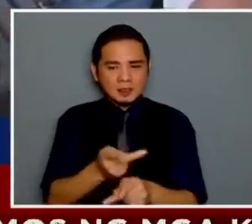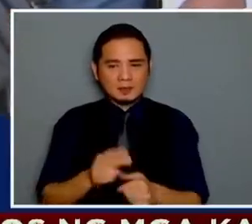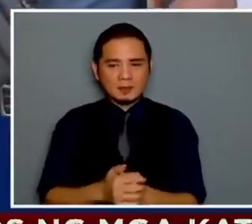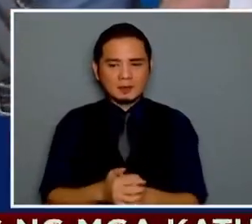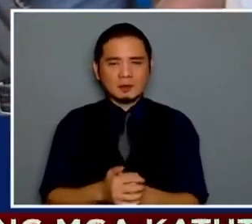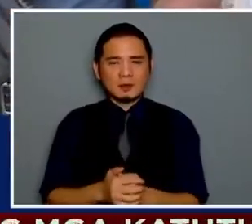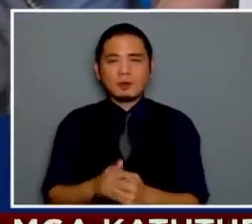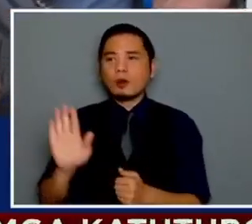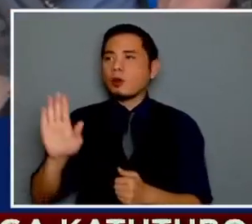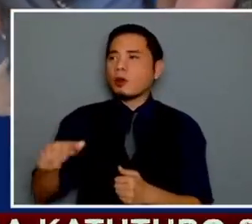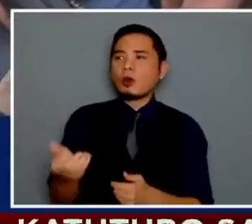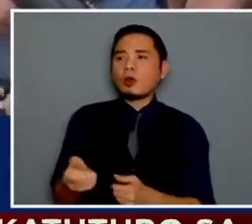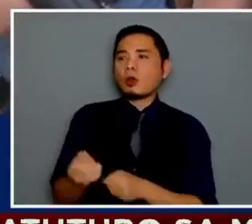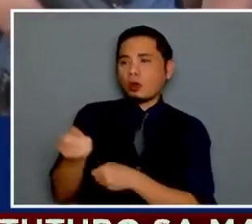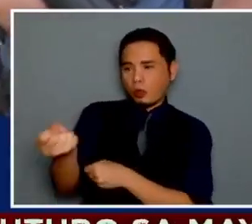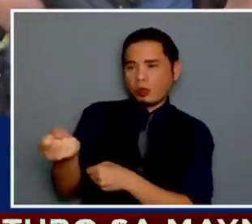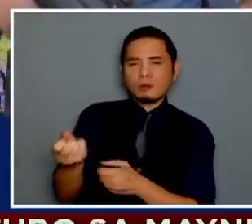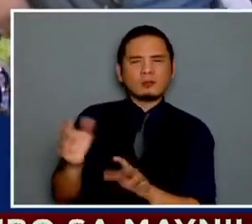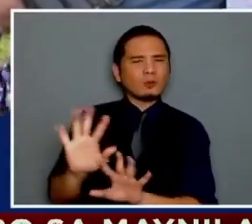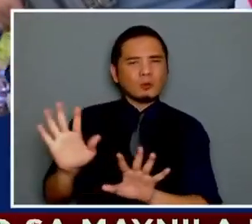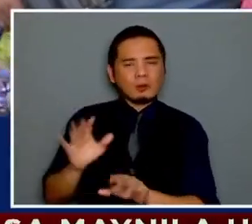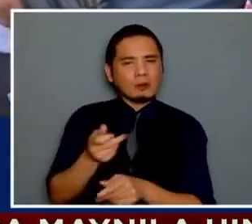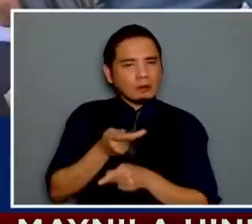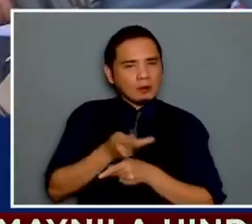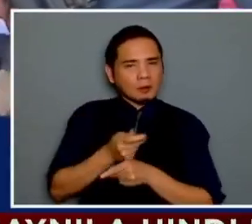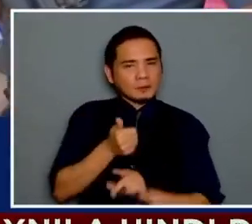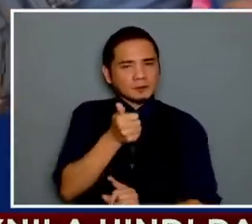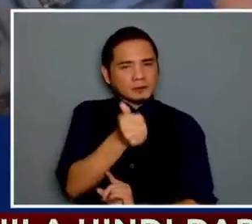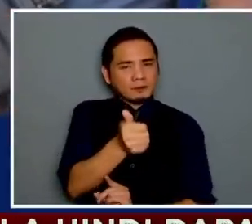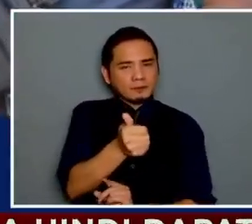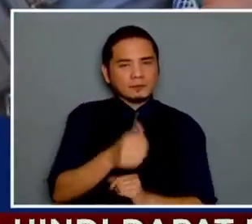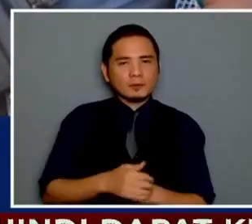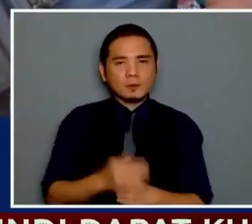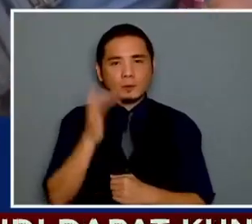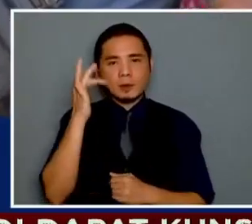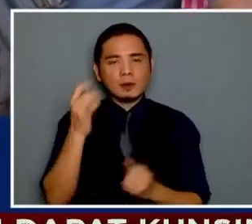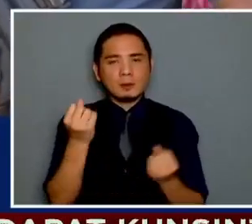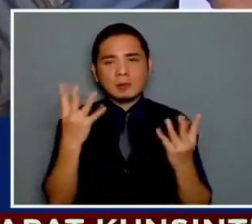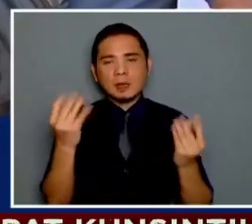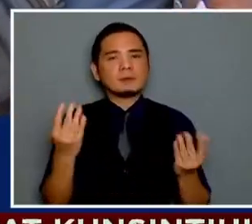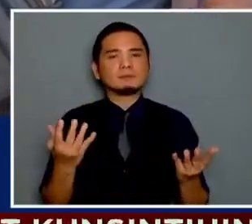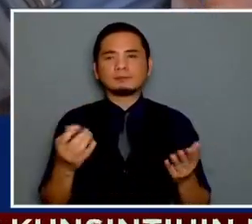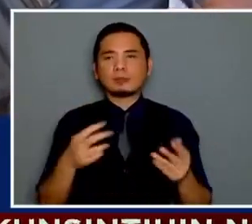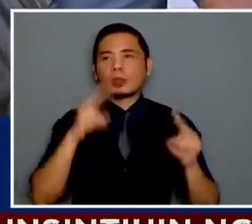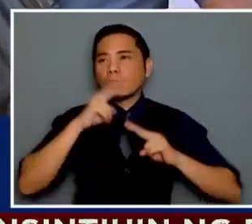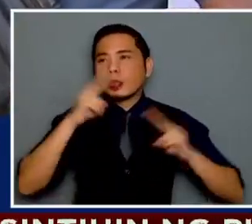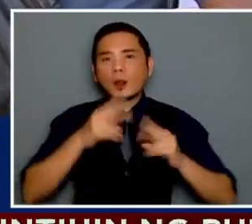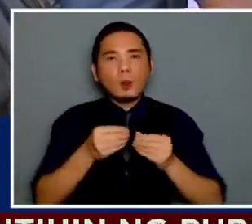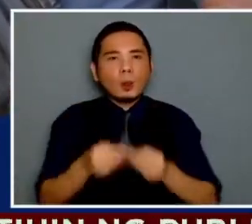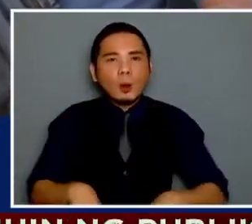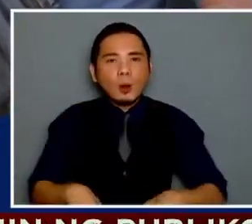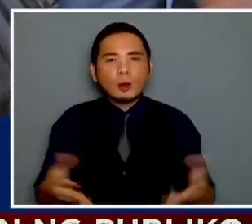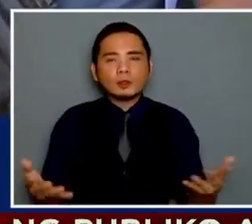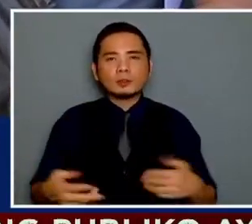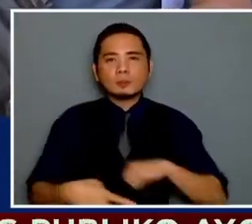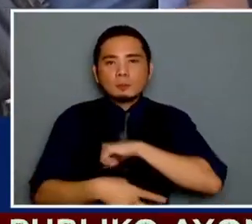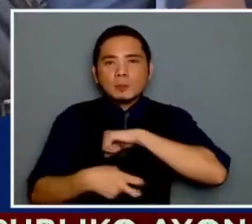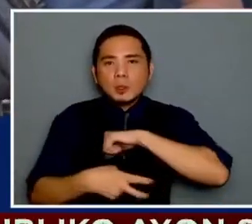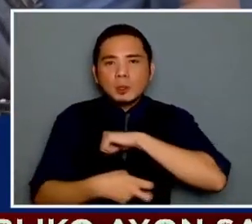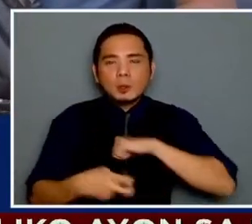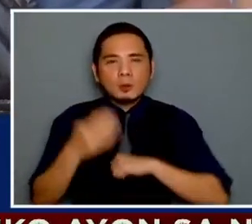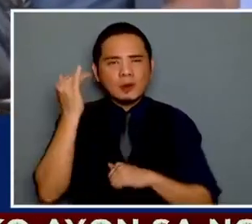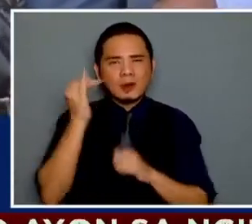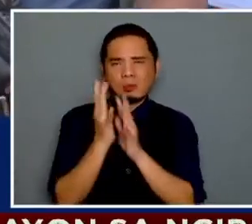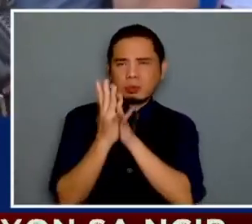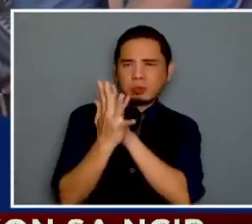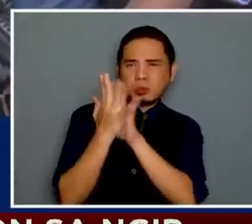kung kanino-kanino, kung hindi niyo kilala. Kasi marami kami dito nangyayari, naiiwan yung gamit, nawawala sa dami ng tao po rito. So, bantayin